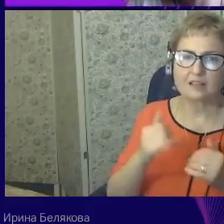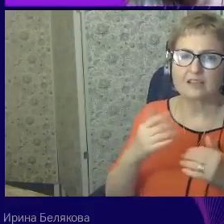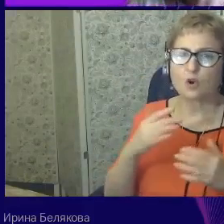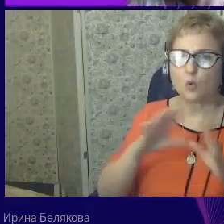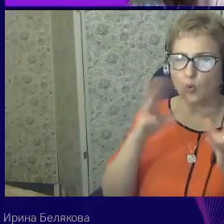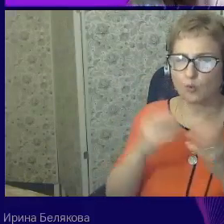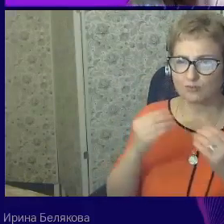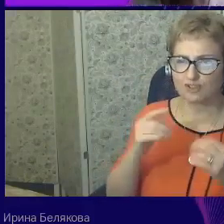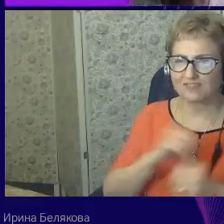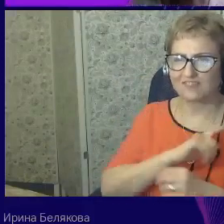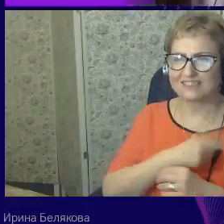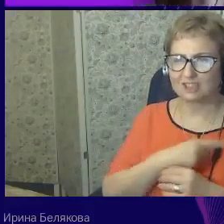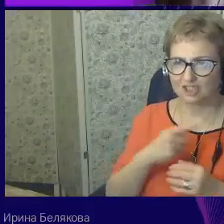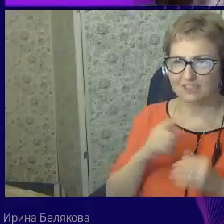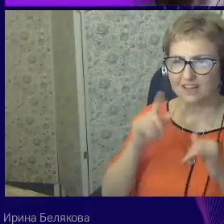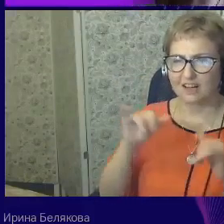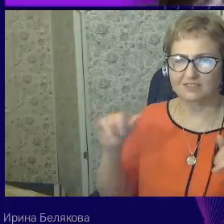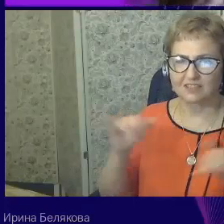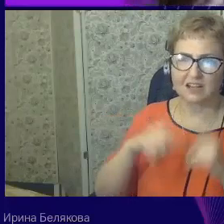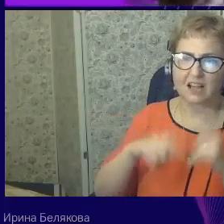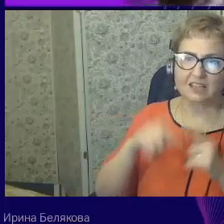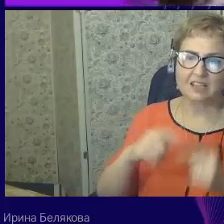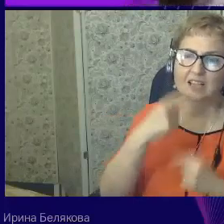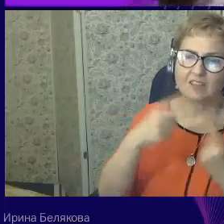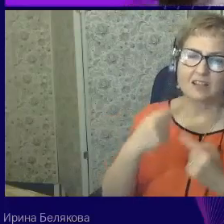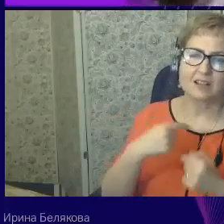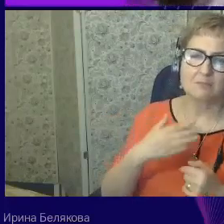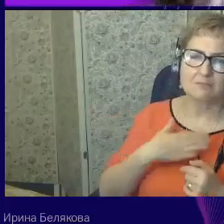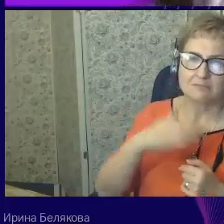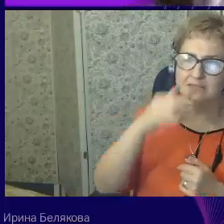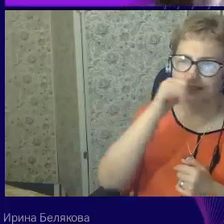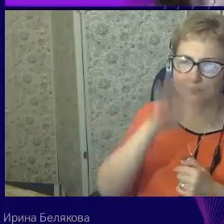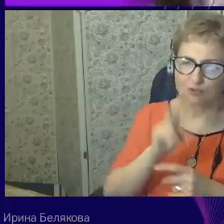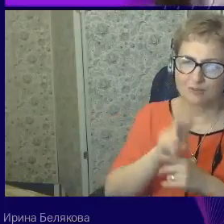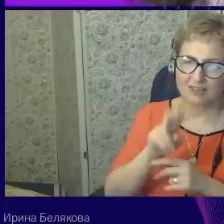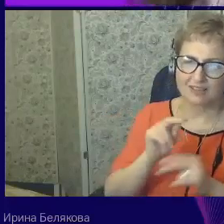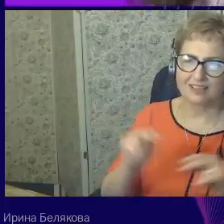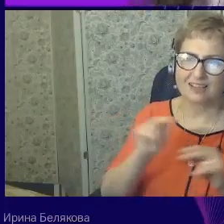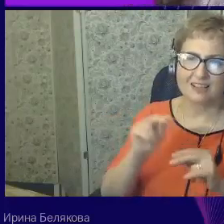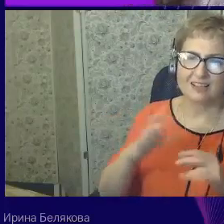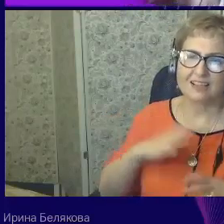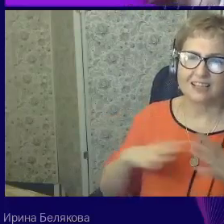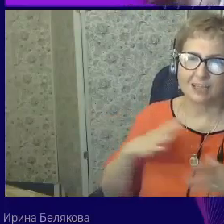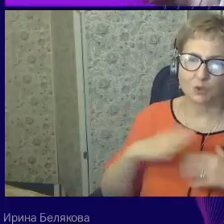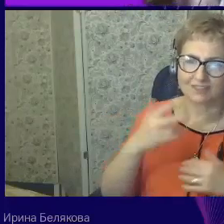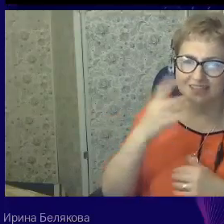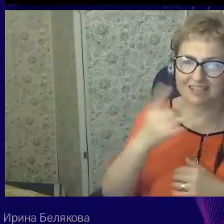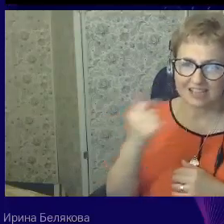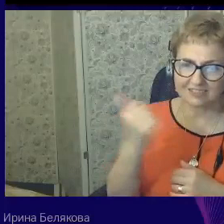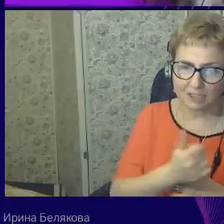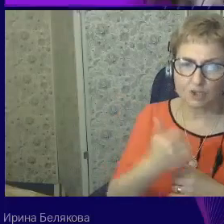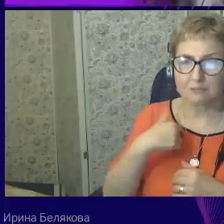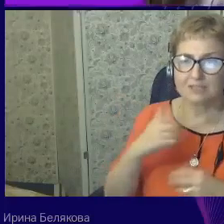развития, и родитель изначально говорит, что мы, допустим, не сможем ходить на тренировки 3 раза в неделю, но мы с удовольствием будем